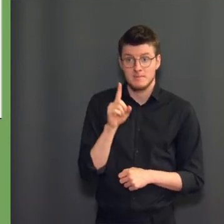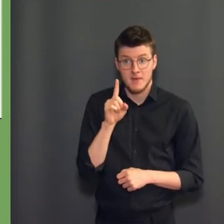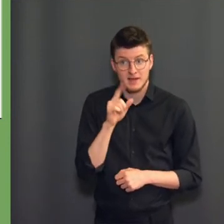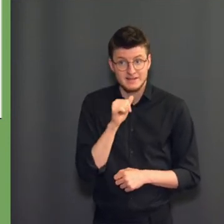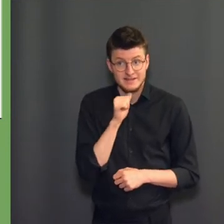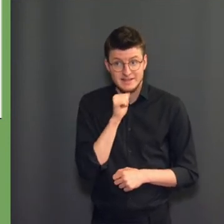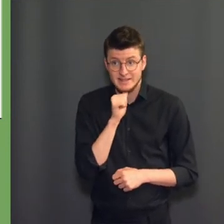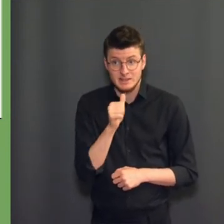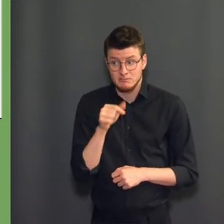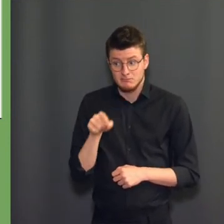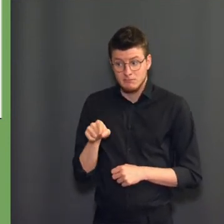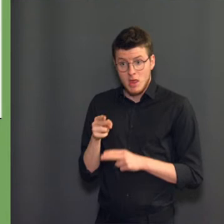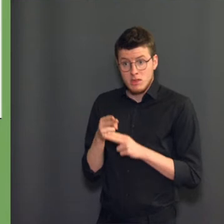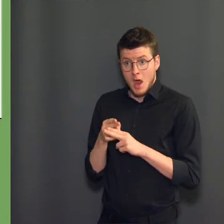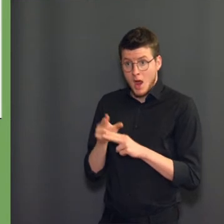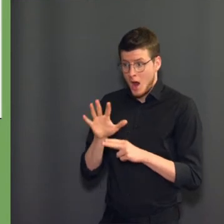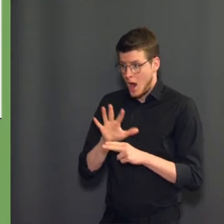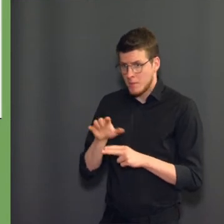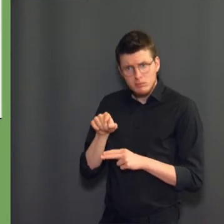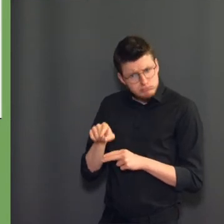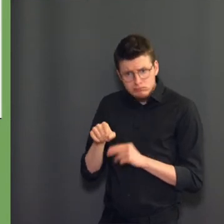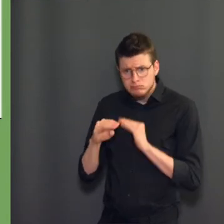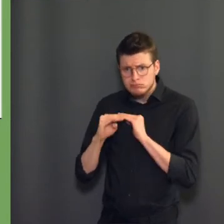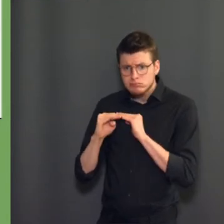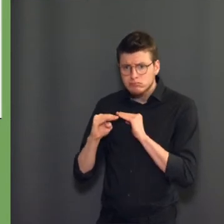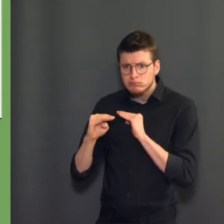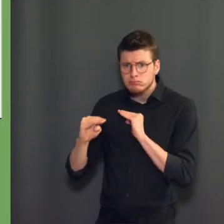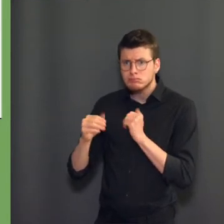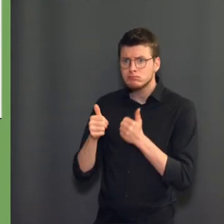een stabilisatie te zien is.